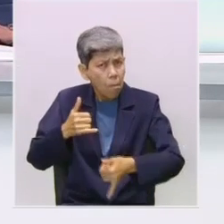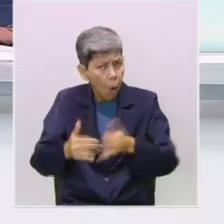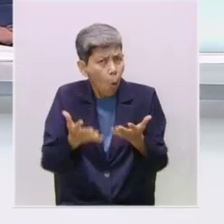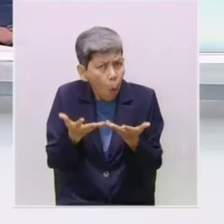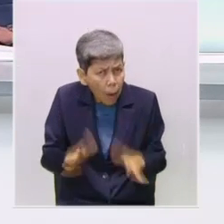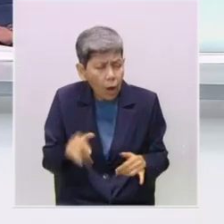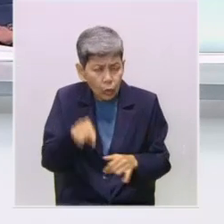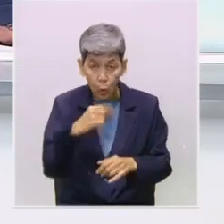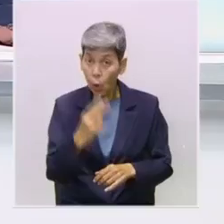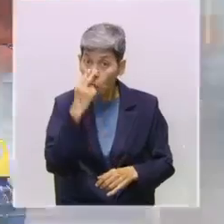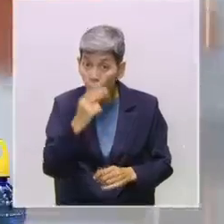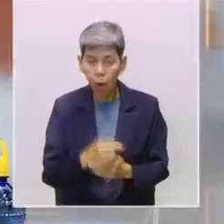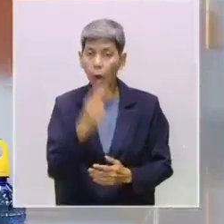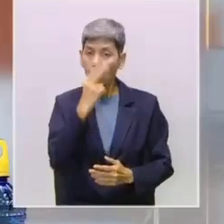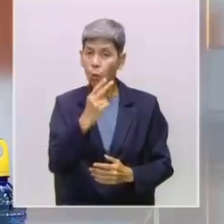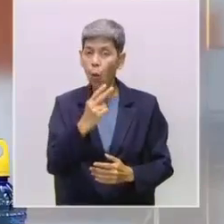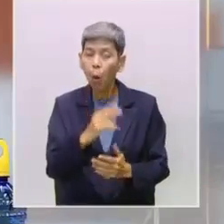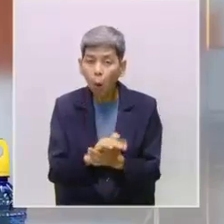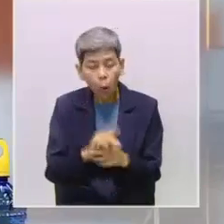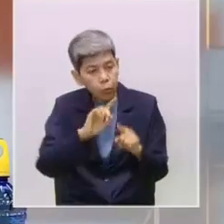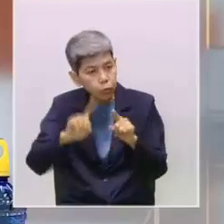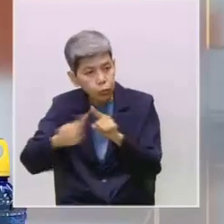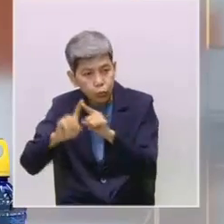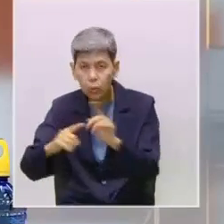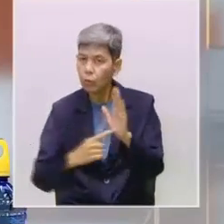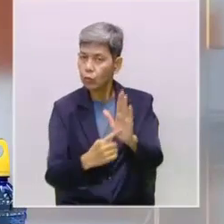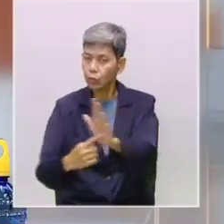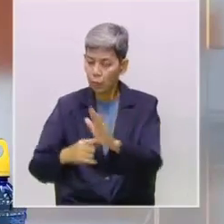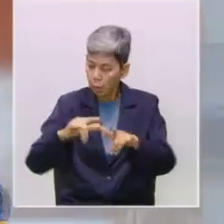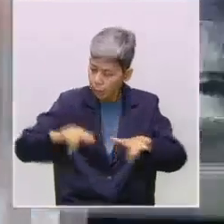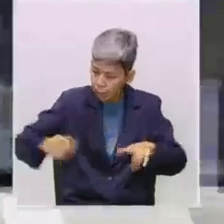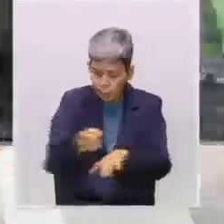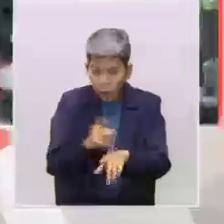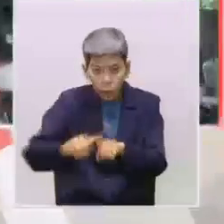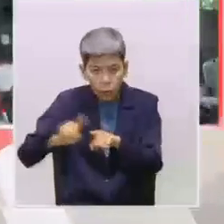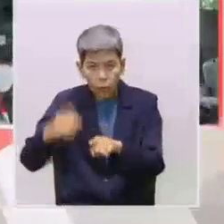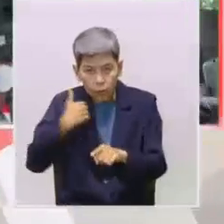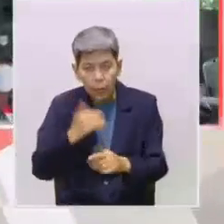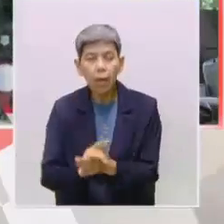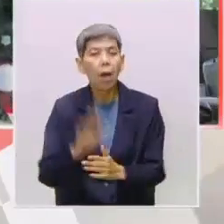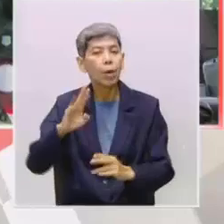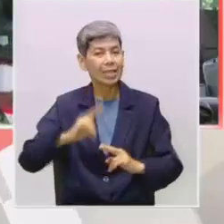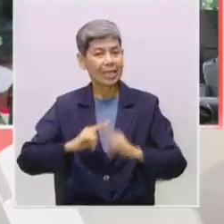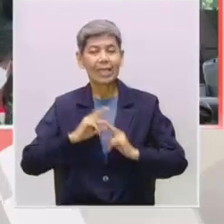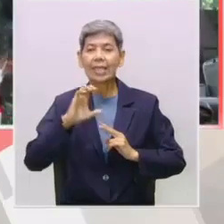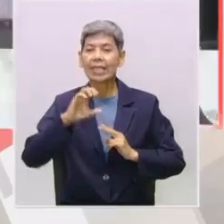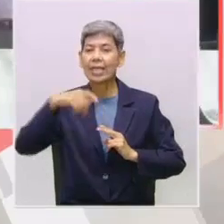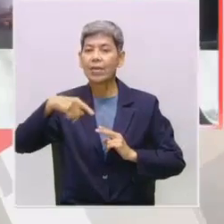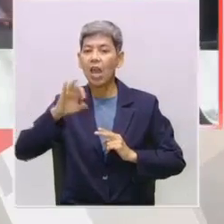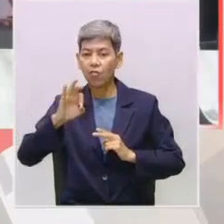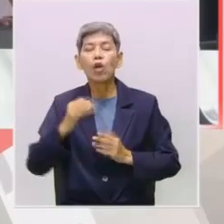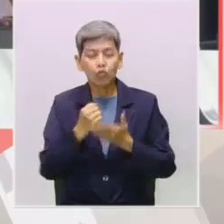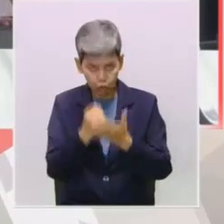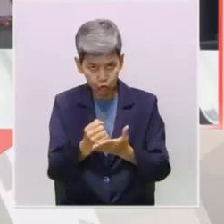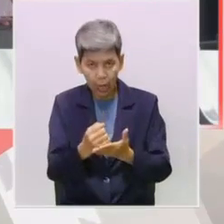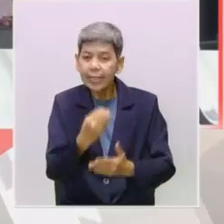กันเป็นจำนวนมากเลยนะคะสามารถที่จะชมยุทโธปกรณ์ที่นำมาจัดแสดงไว้ขณะเดียวกันค่ะภาคเอกชนโดย CPF นะคะก็